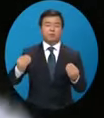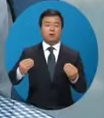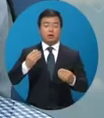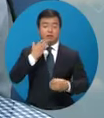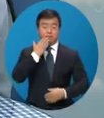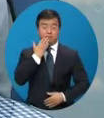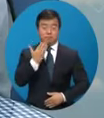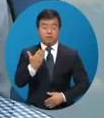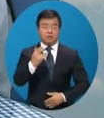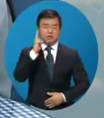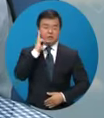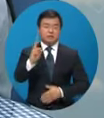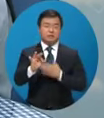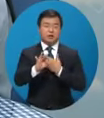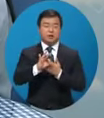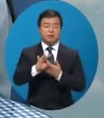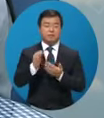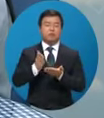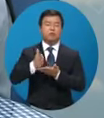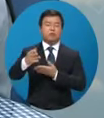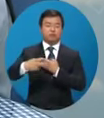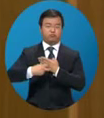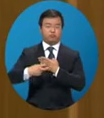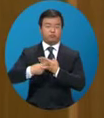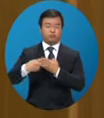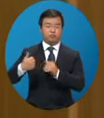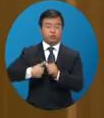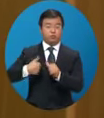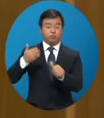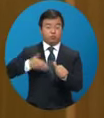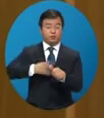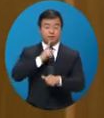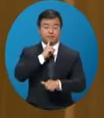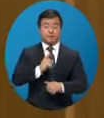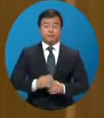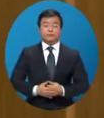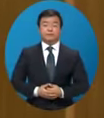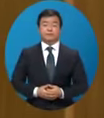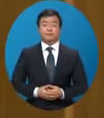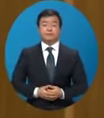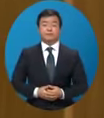정신과 전문의의 자문을 구하라고 조언합니다. EBS 뉴스 이동현입니다.